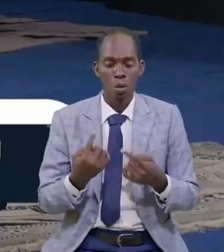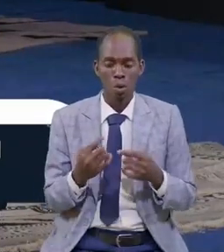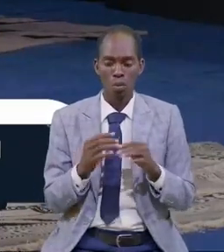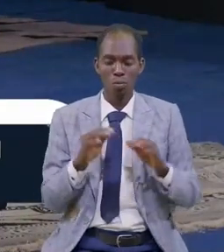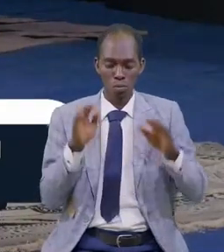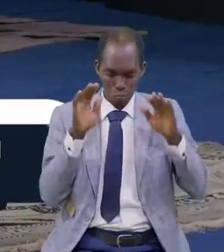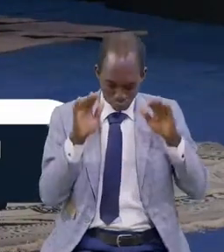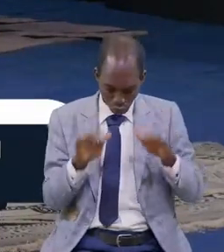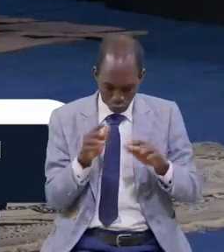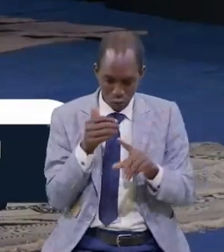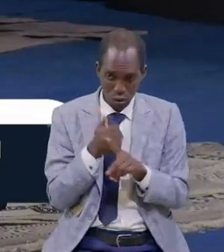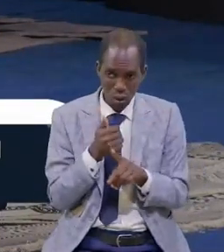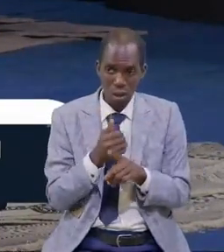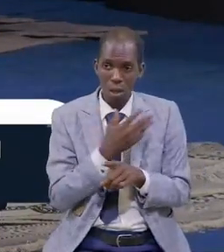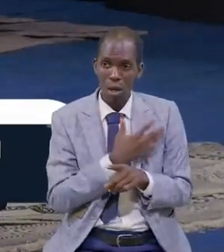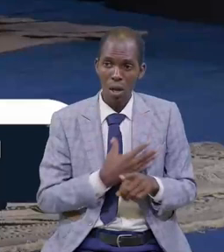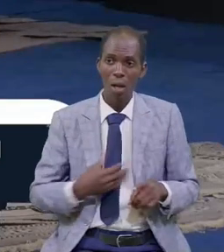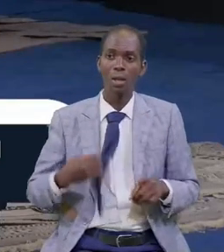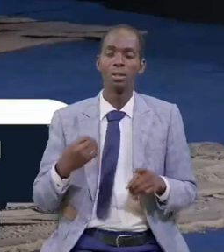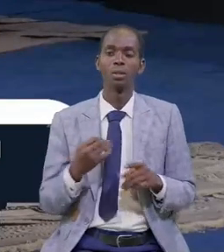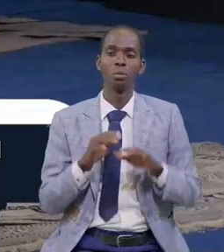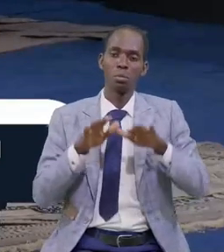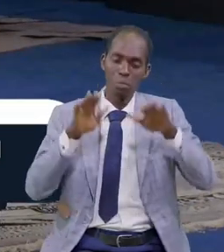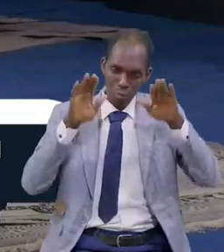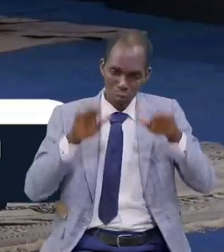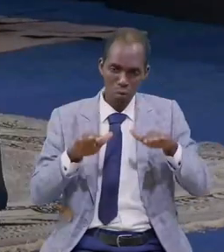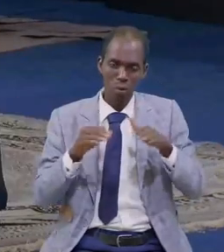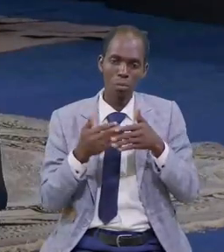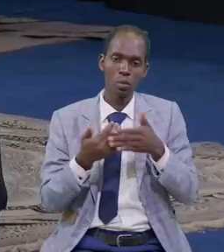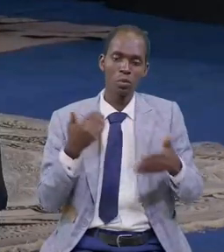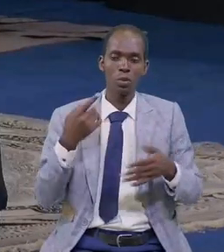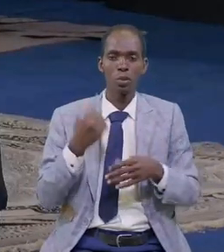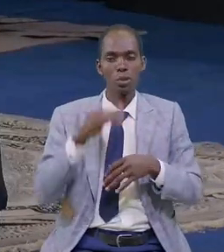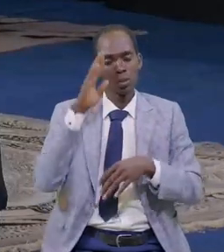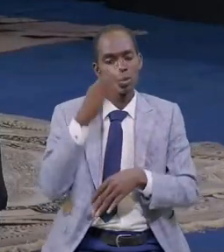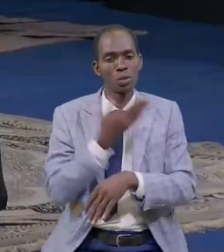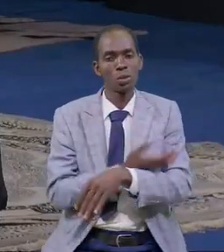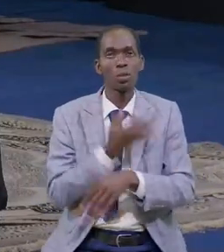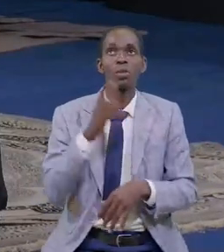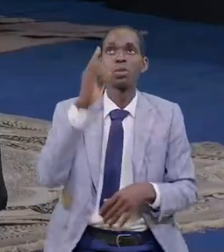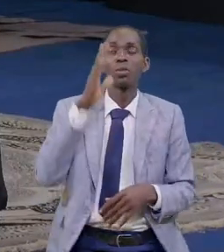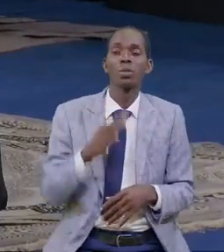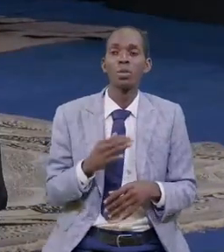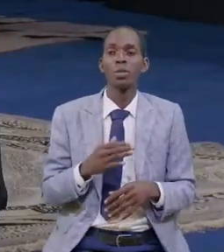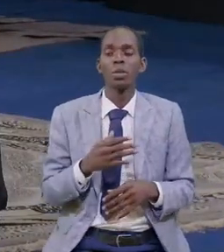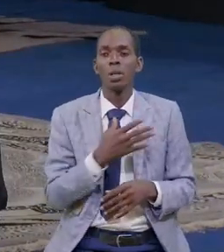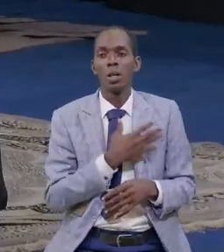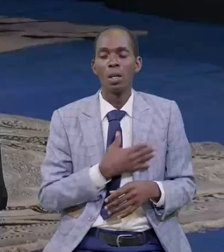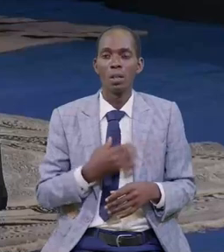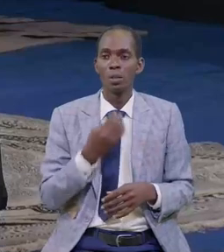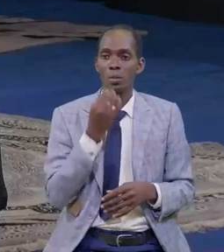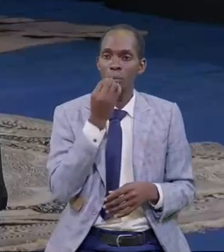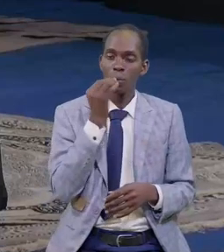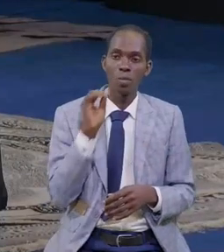un pécheur suppliant devant le Fils de Dieu il baisez le fils de peur qu' ne